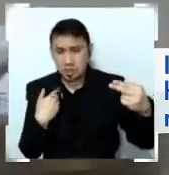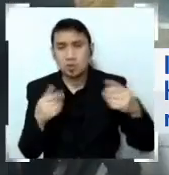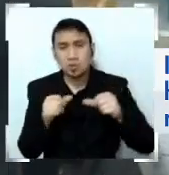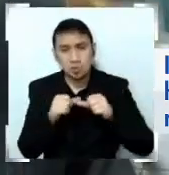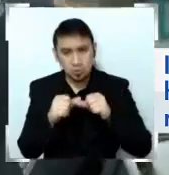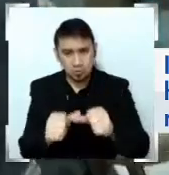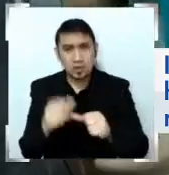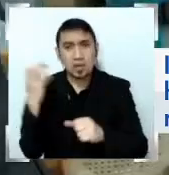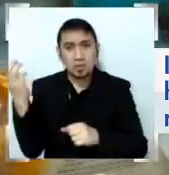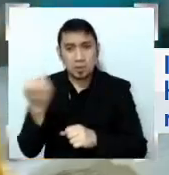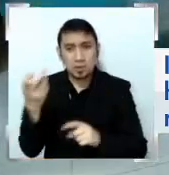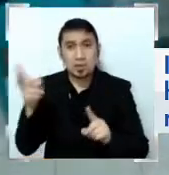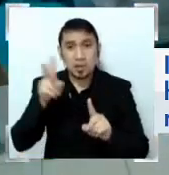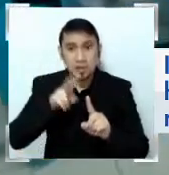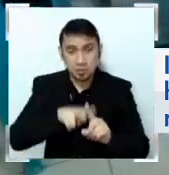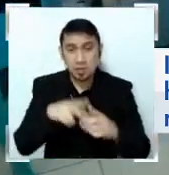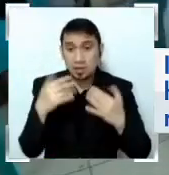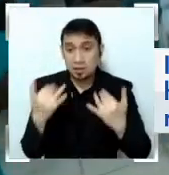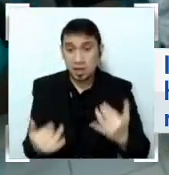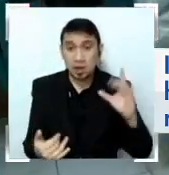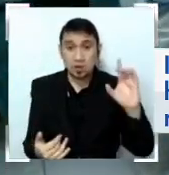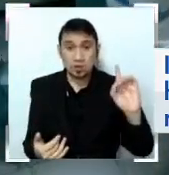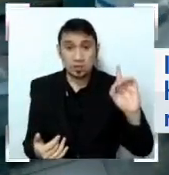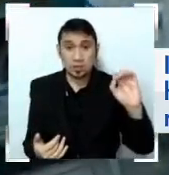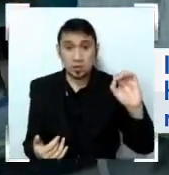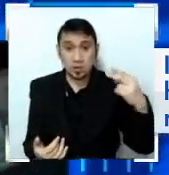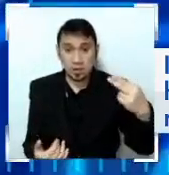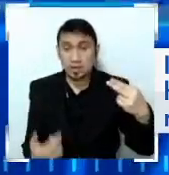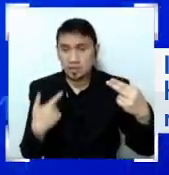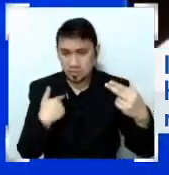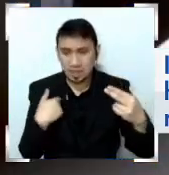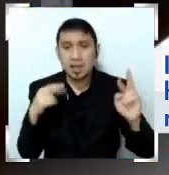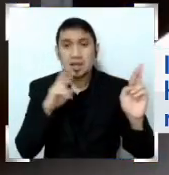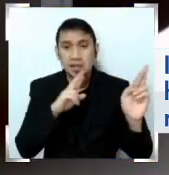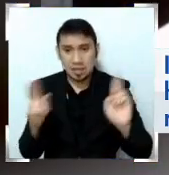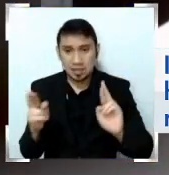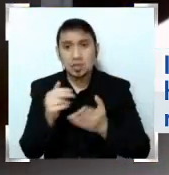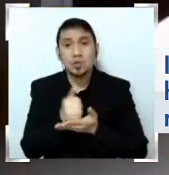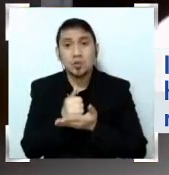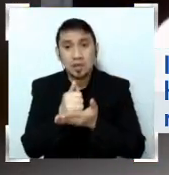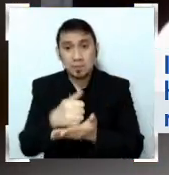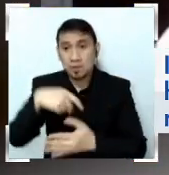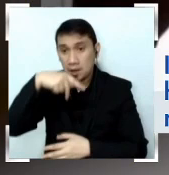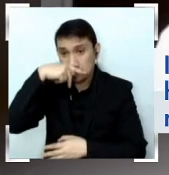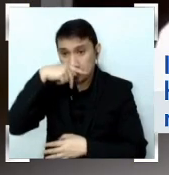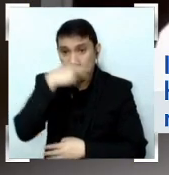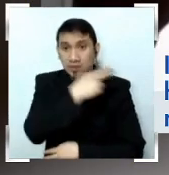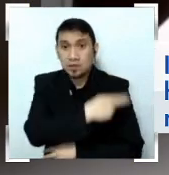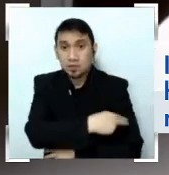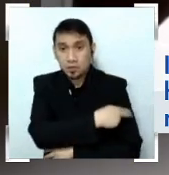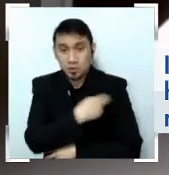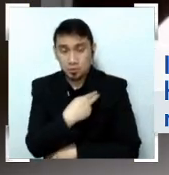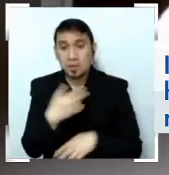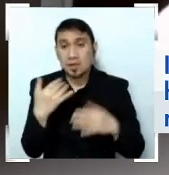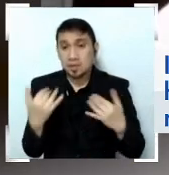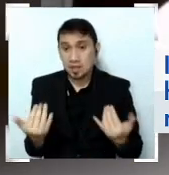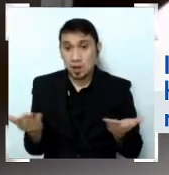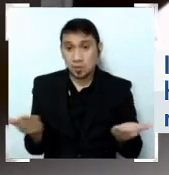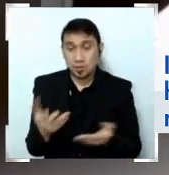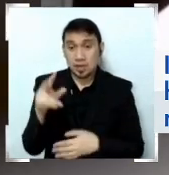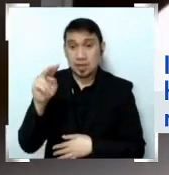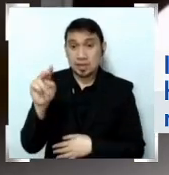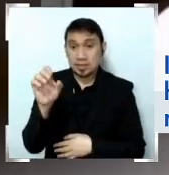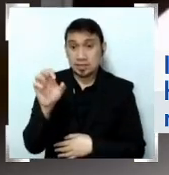worker. Handa raw ang DOH na tulungan ang mga pribadong ospital. Dito po sa NCR, we were already able to hire additional